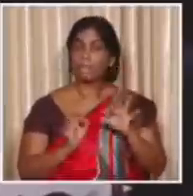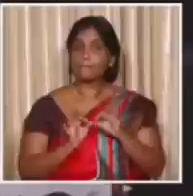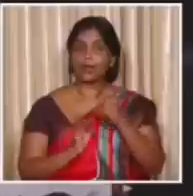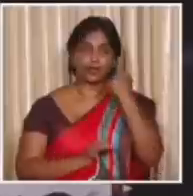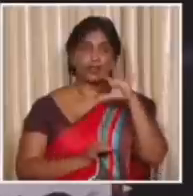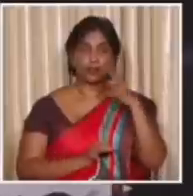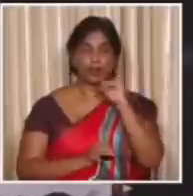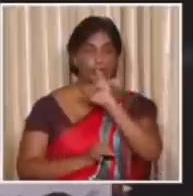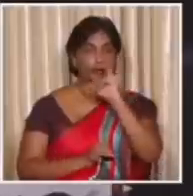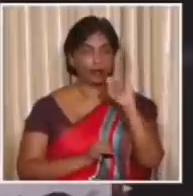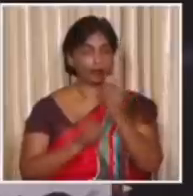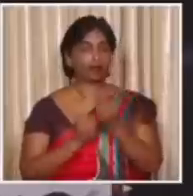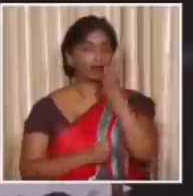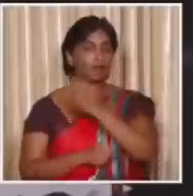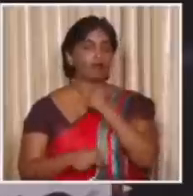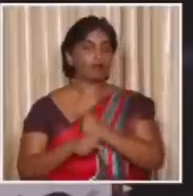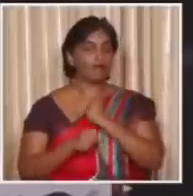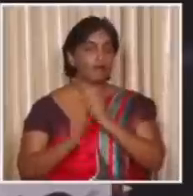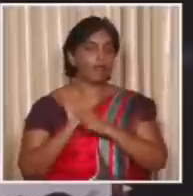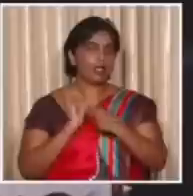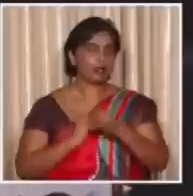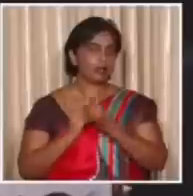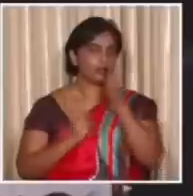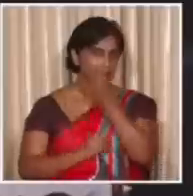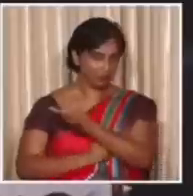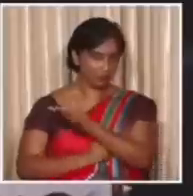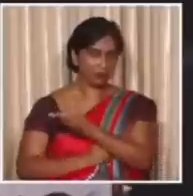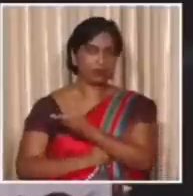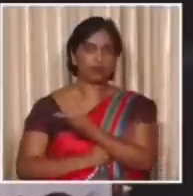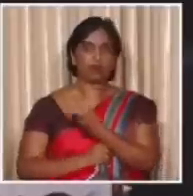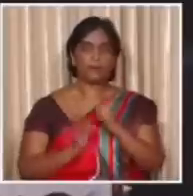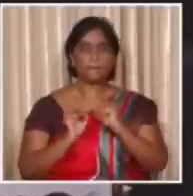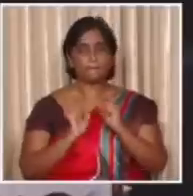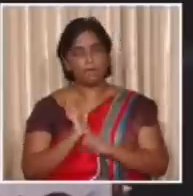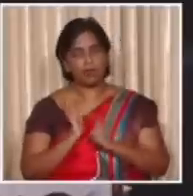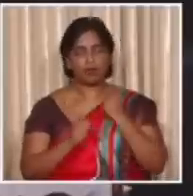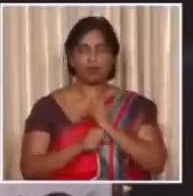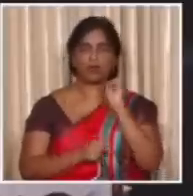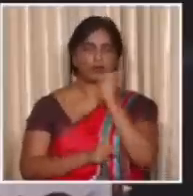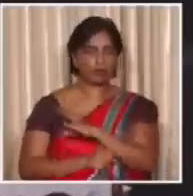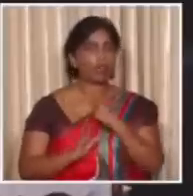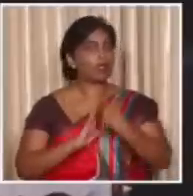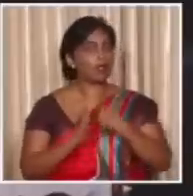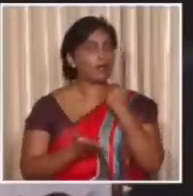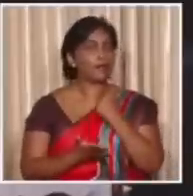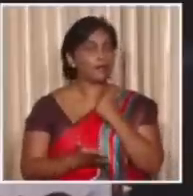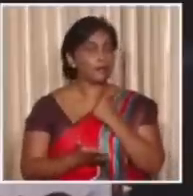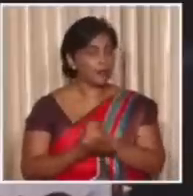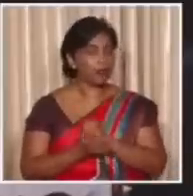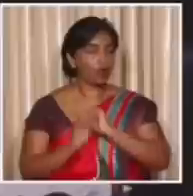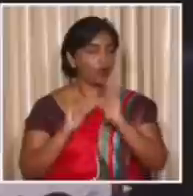1566ක් දීලා තියෙන්නේ ආණ්ඩුවට ණය බැඳුම් කර හෝ බිල්පත්වල ඒ කියන්නේ ලංකා බැංකුවේ